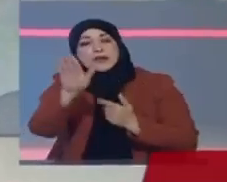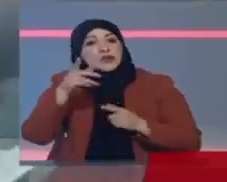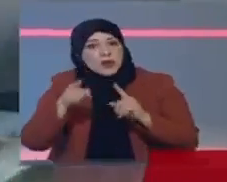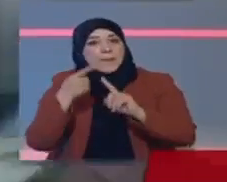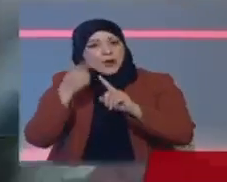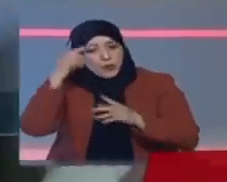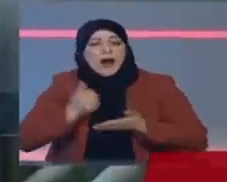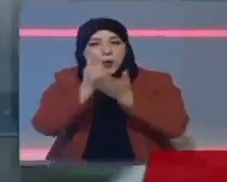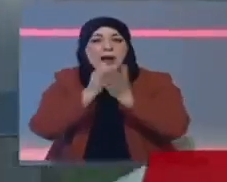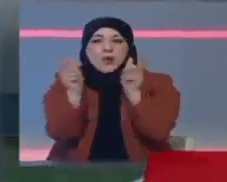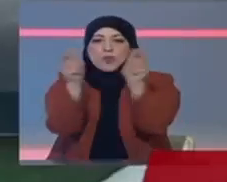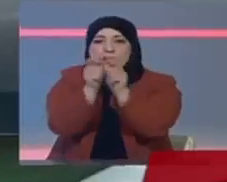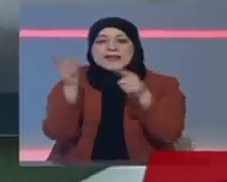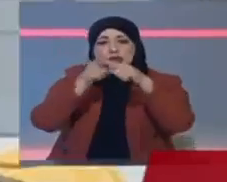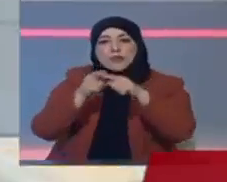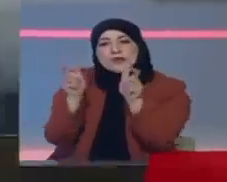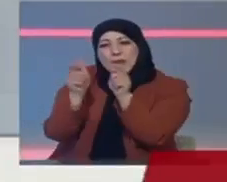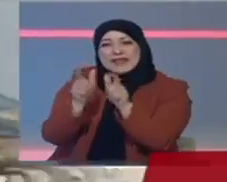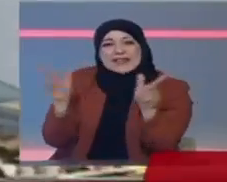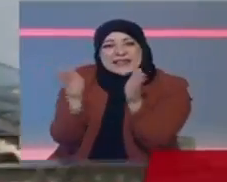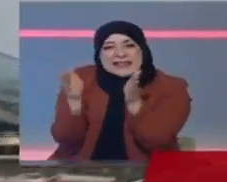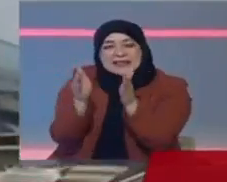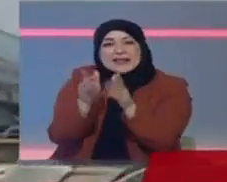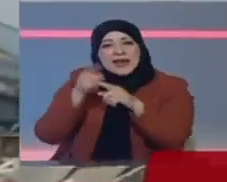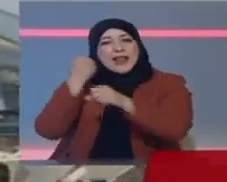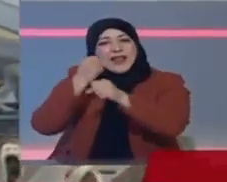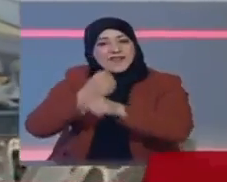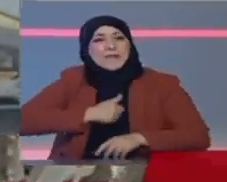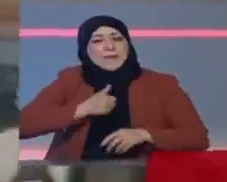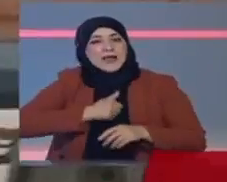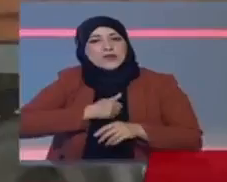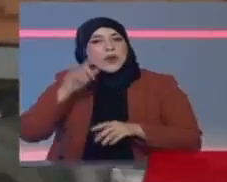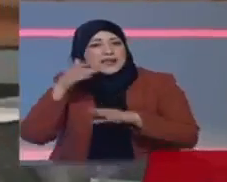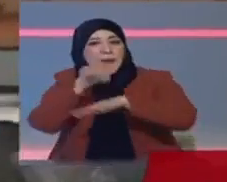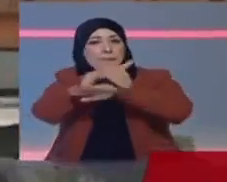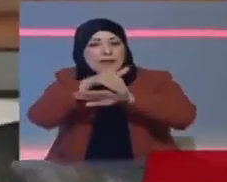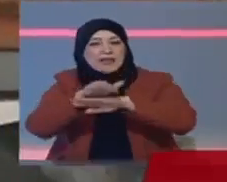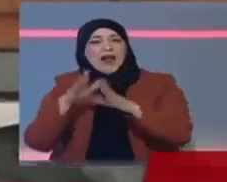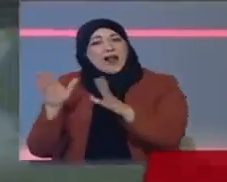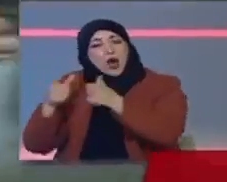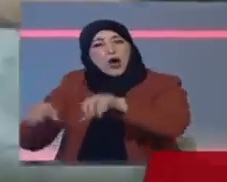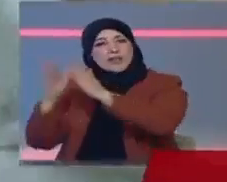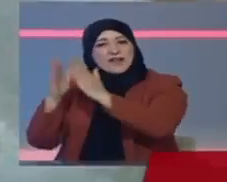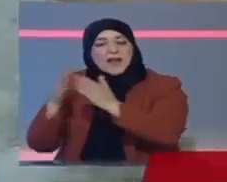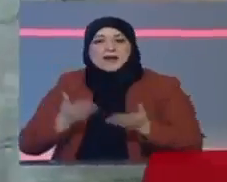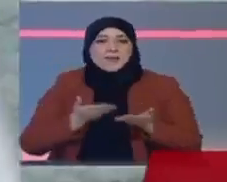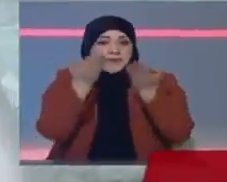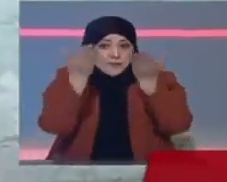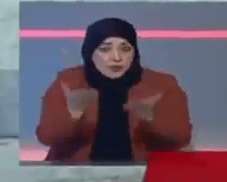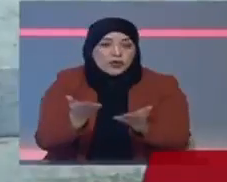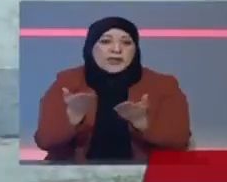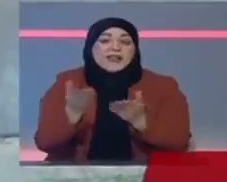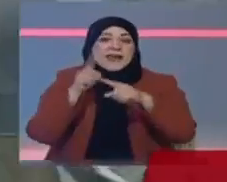المؤسسات واصحاب المهن المحالين على البطاله الفنيه بسبب تداعيات ازمه كورونا كما سيتم